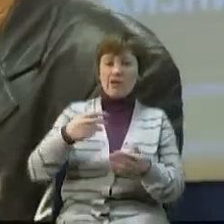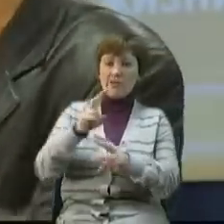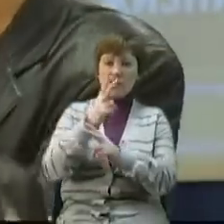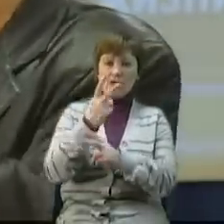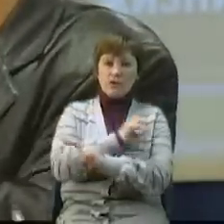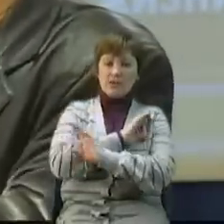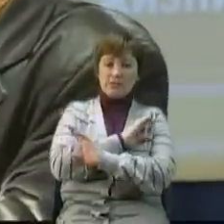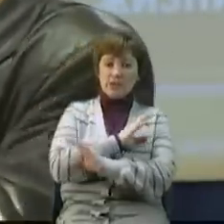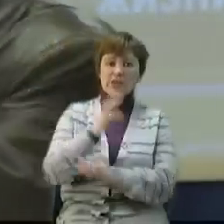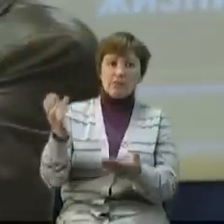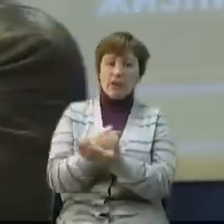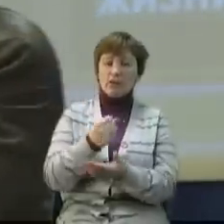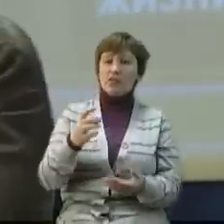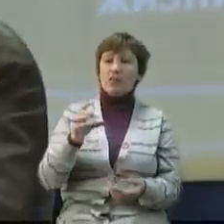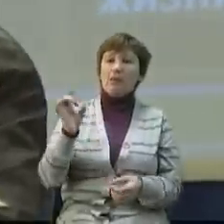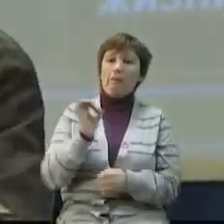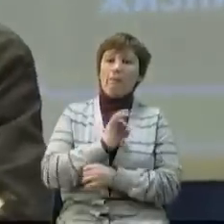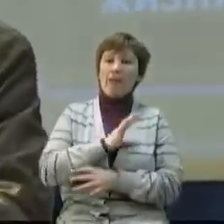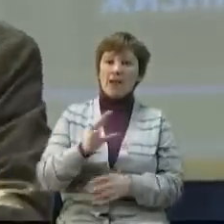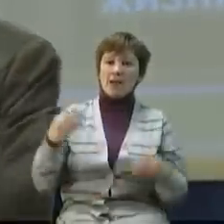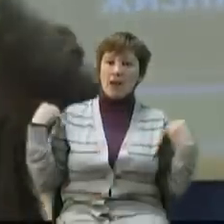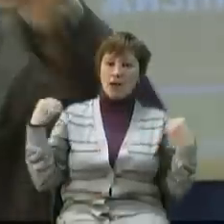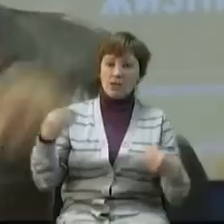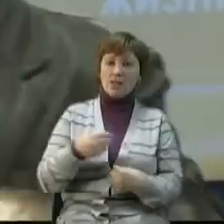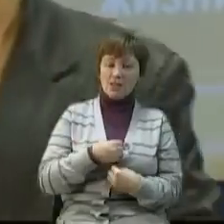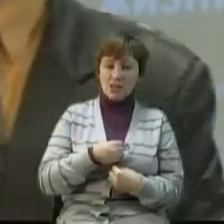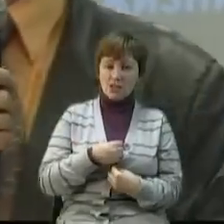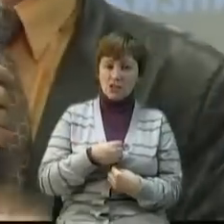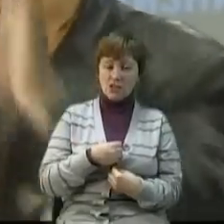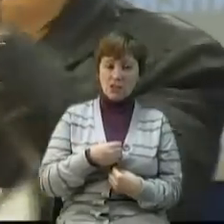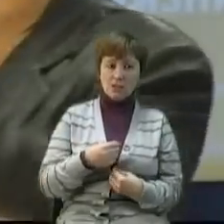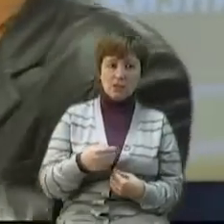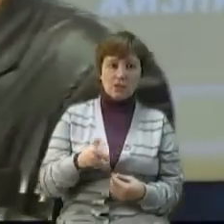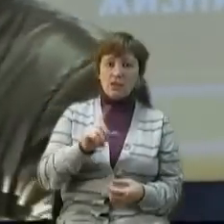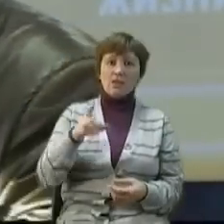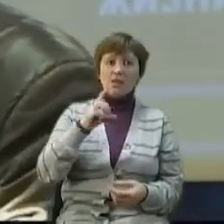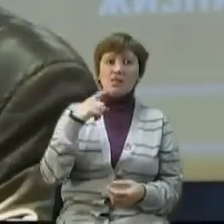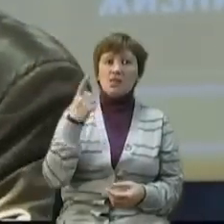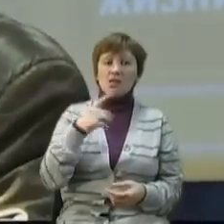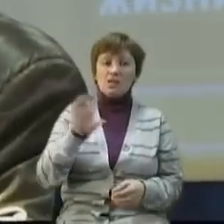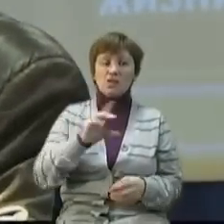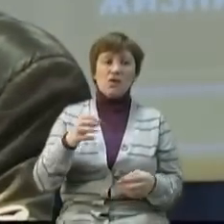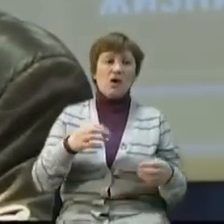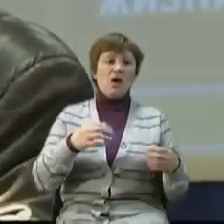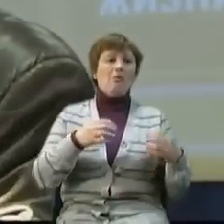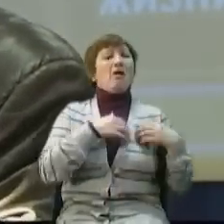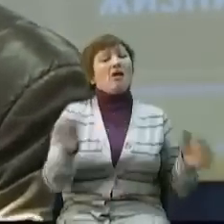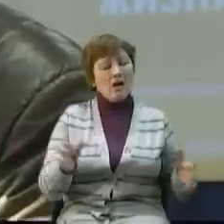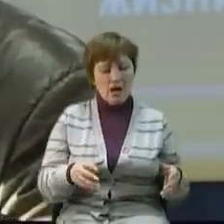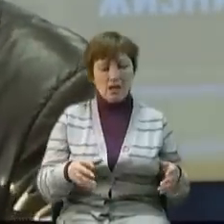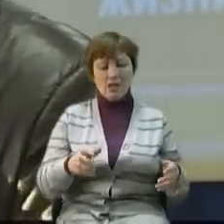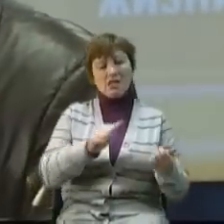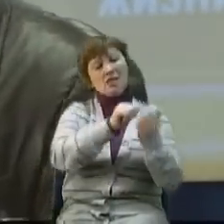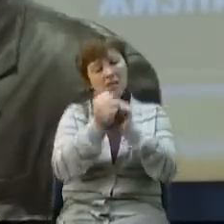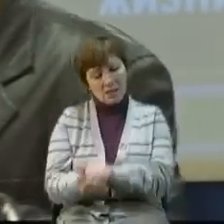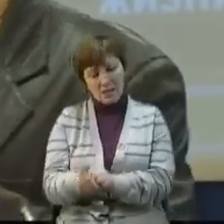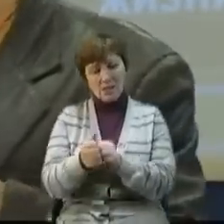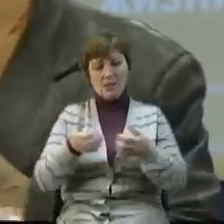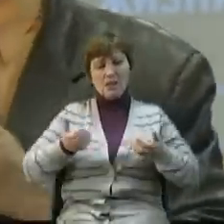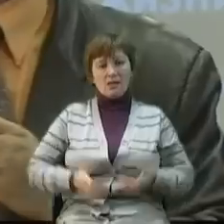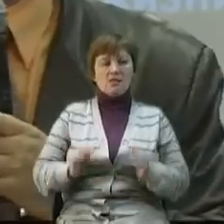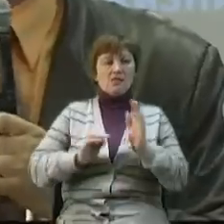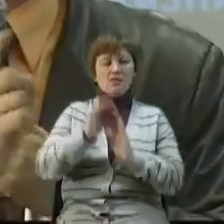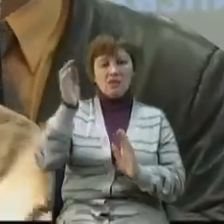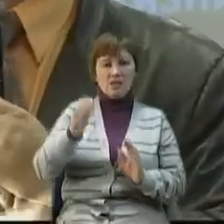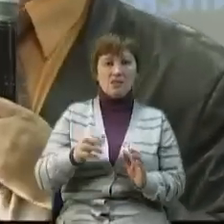одежды. Это не сказано о крещенных, не сказано о покаявшихся, о рожденных свыше. Или говорящих на иных языках.